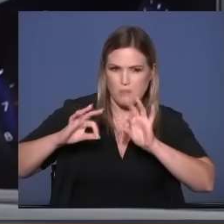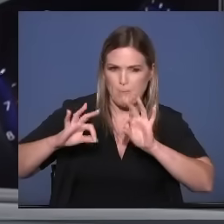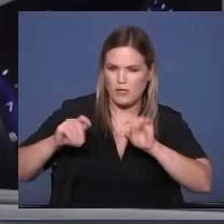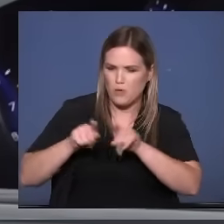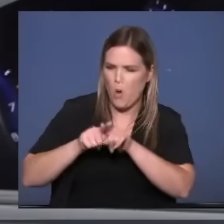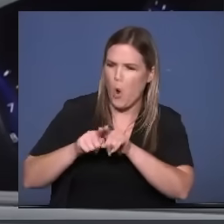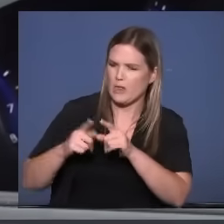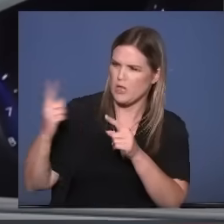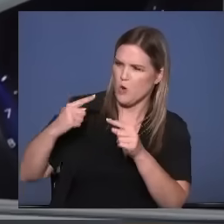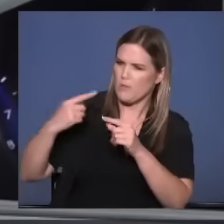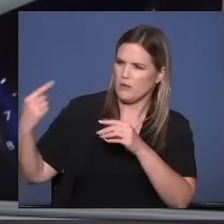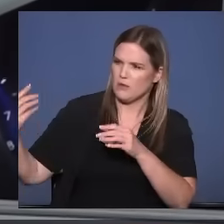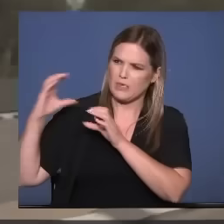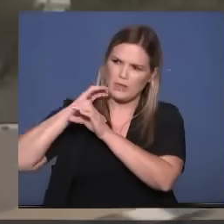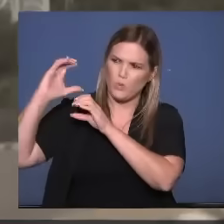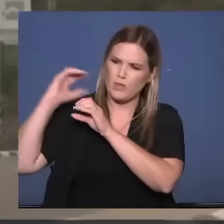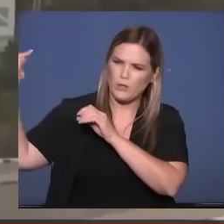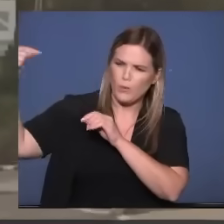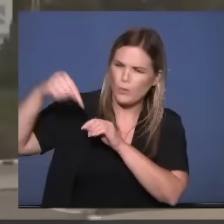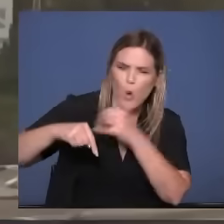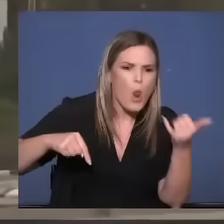נט בכל רגע